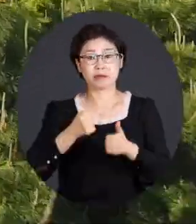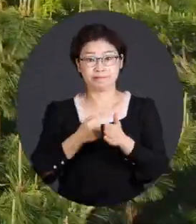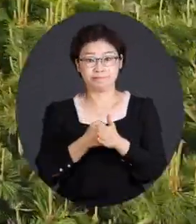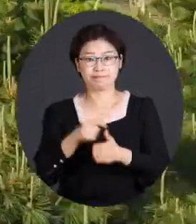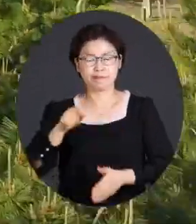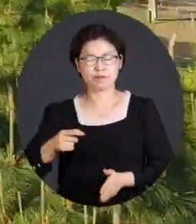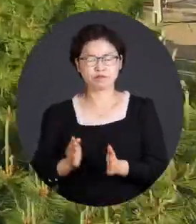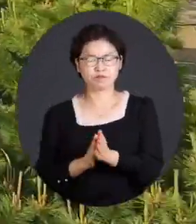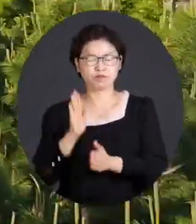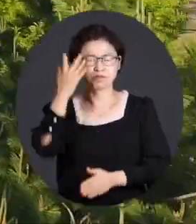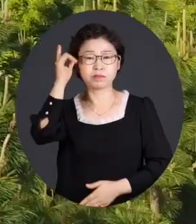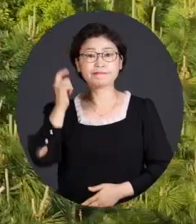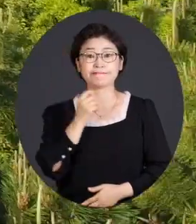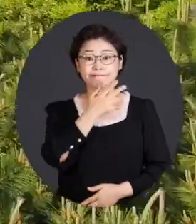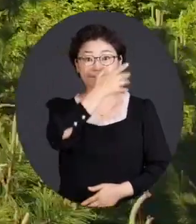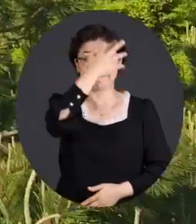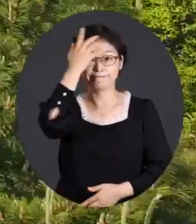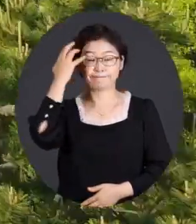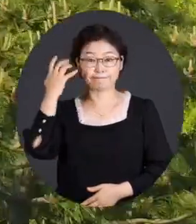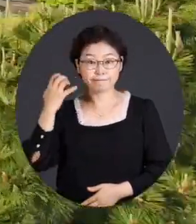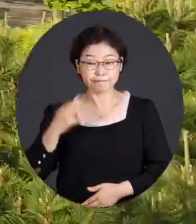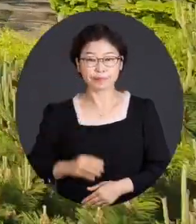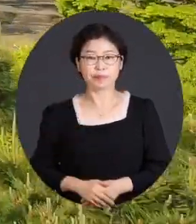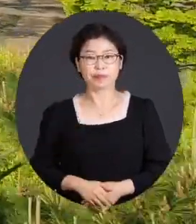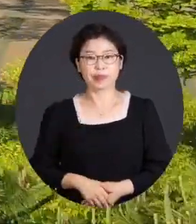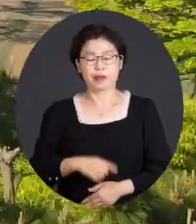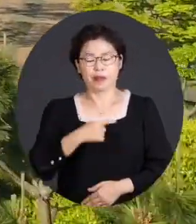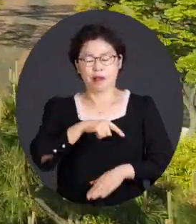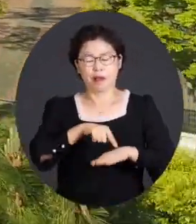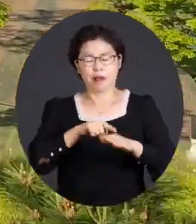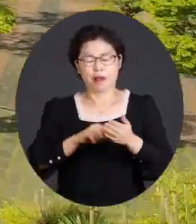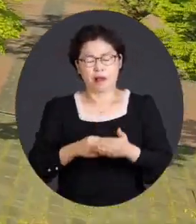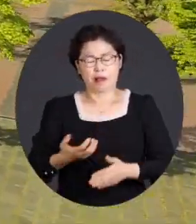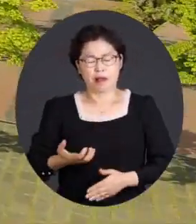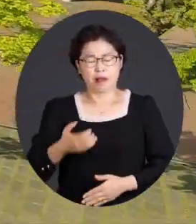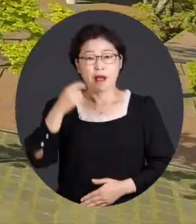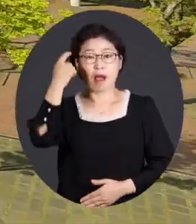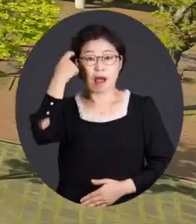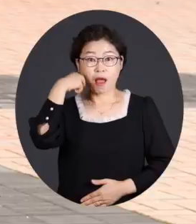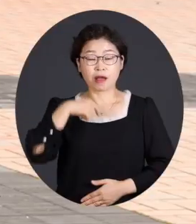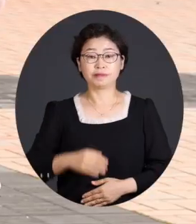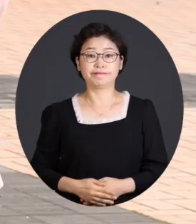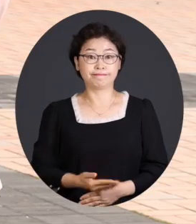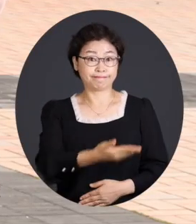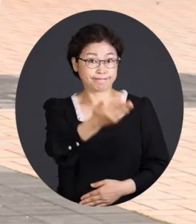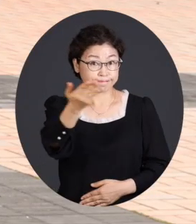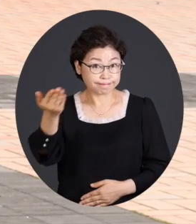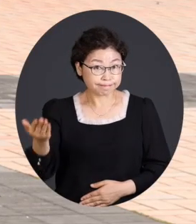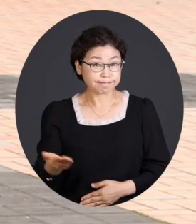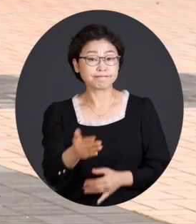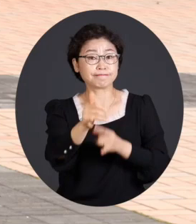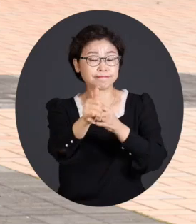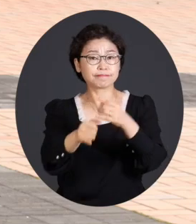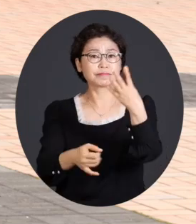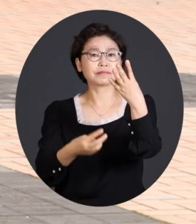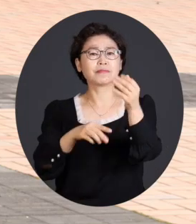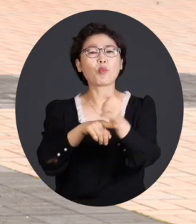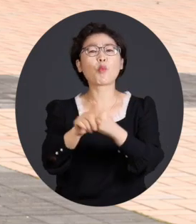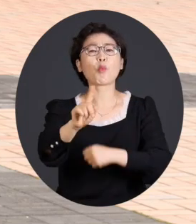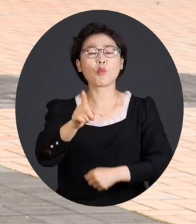이 찬란한 아름다움이 때론 시리게 느껴집니다. 여러분에게 4.3은 어떤